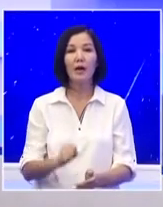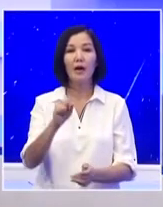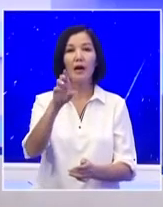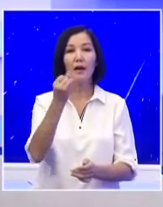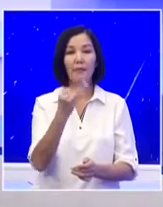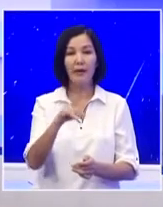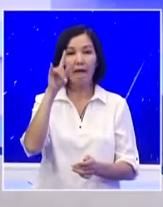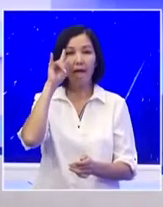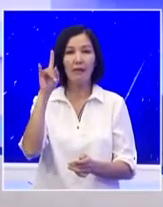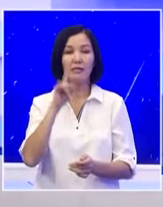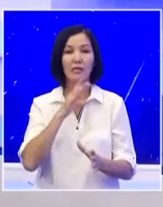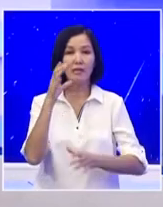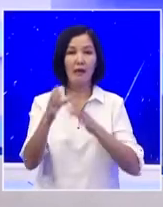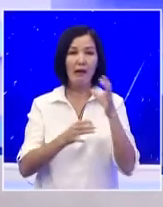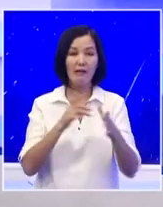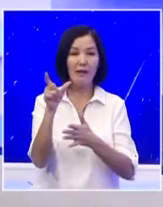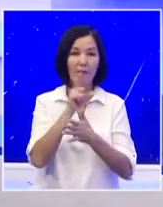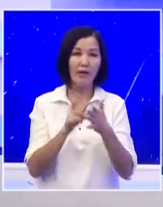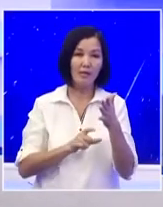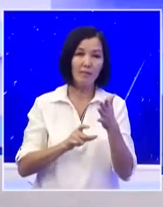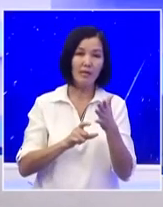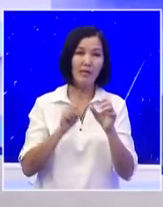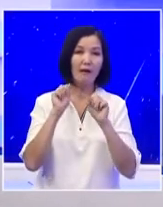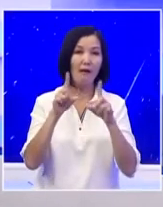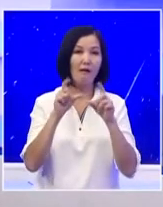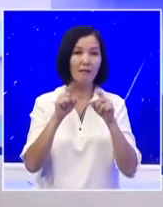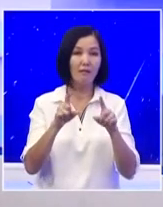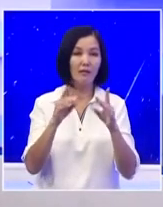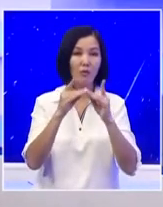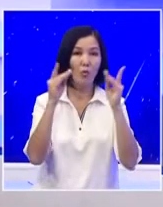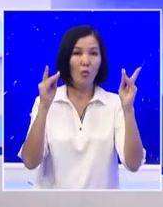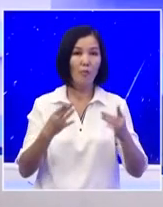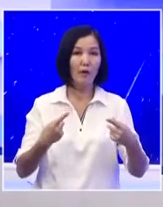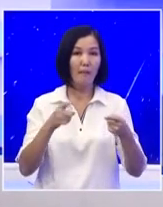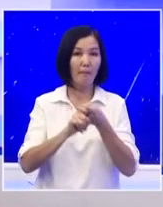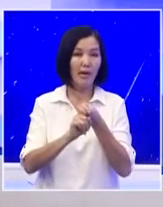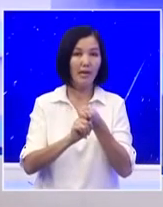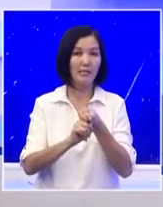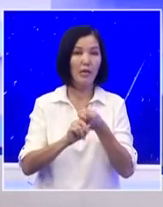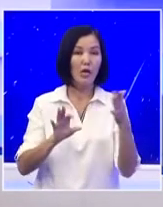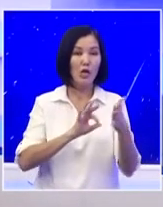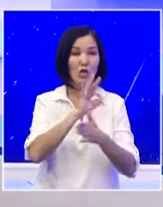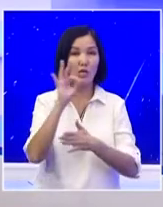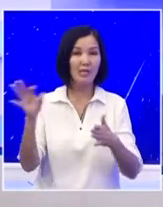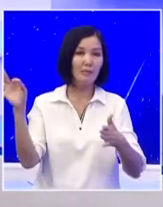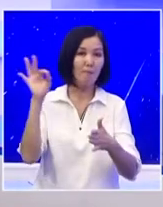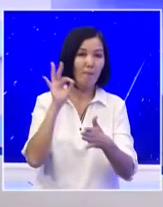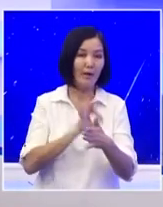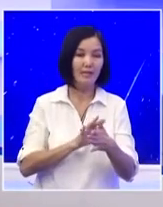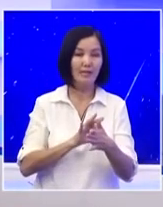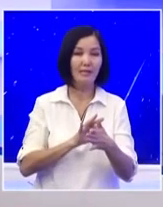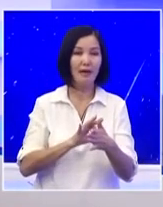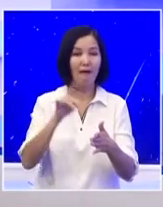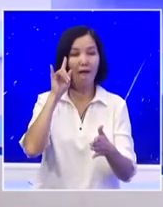Абай қазақ және әлем әдебиетінің алтын көпірі, себебі ол шығыс және батыс әдебиетіндегі ғұламалардың еңбектерін сүзіп, қажеттісін